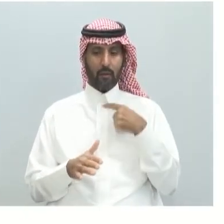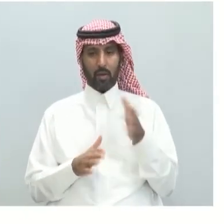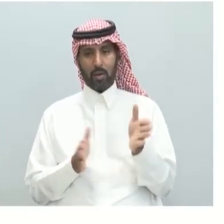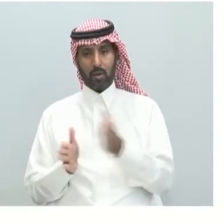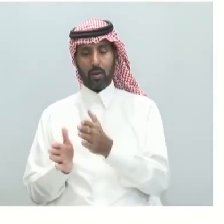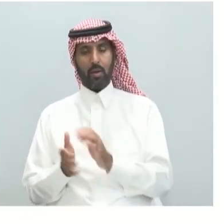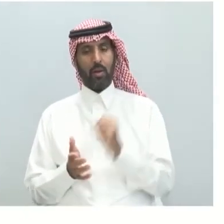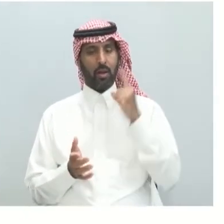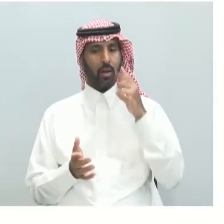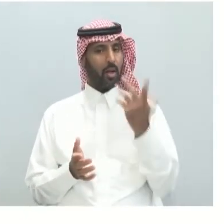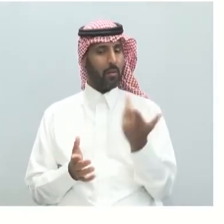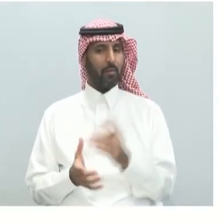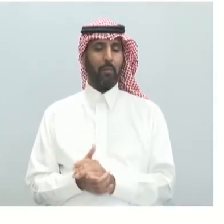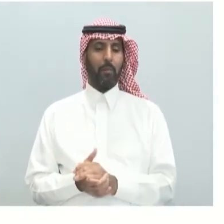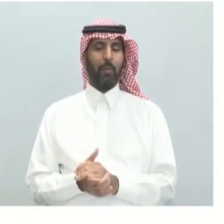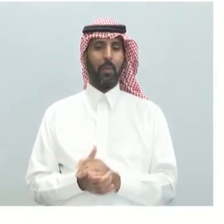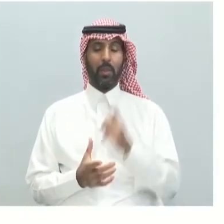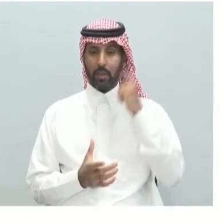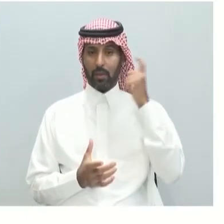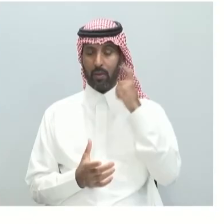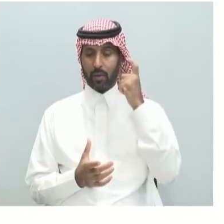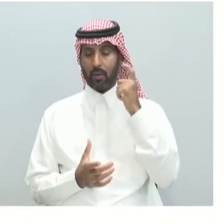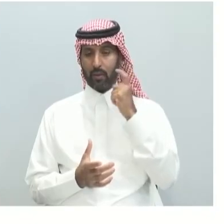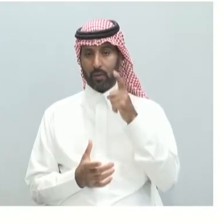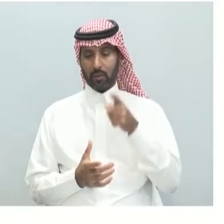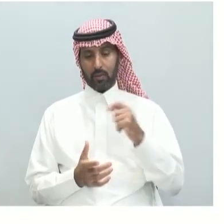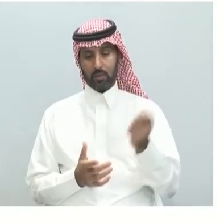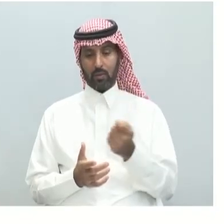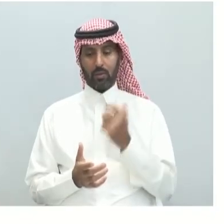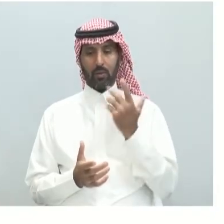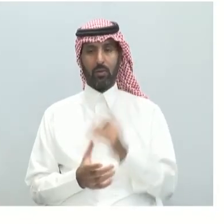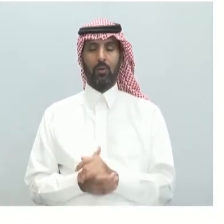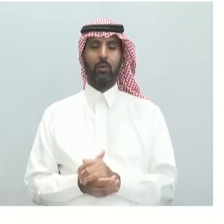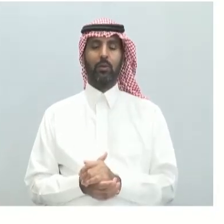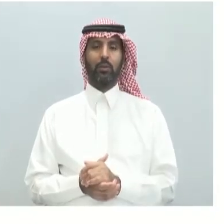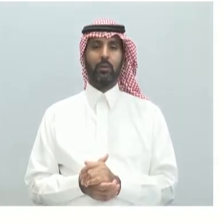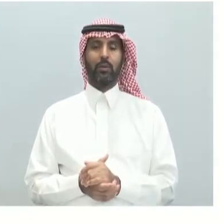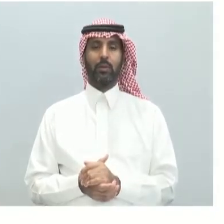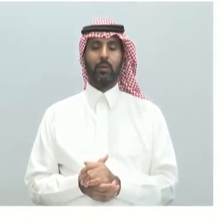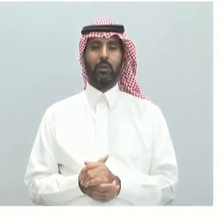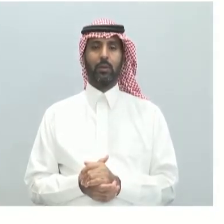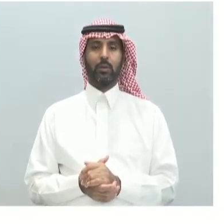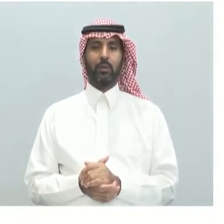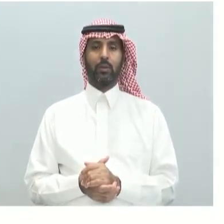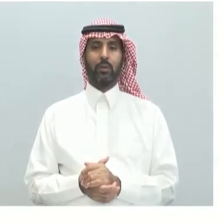ابداعي فكر ثم اجب بما تراه مناسبا